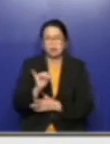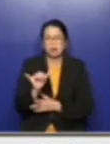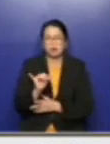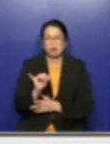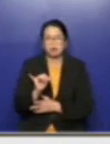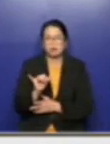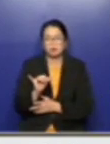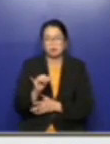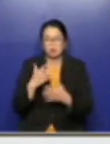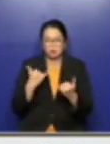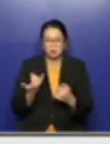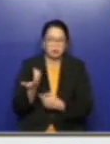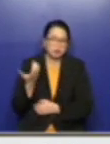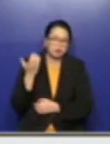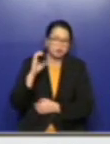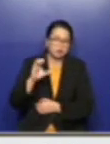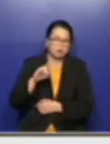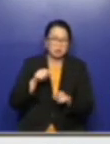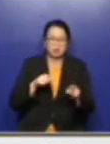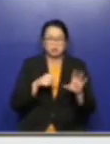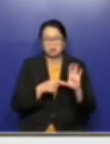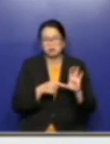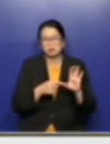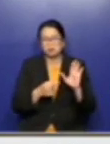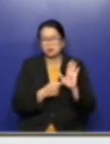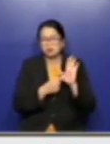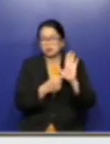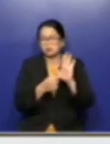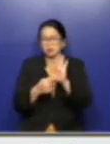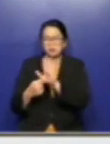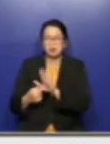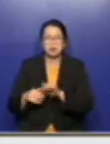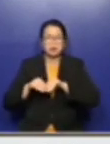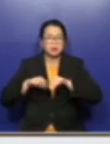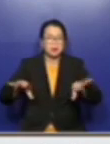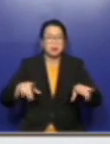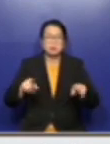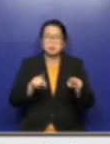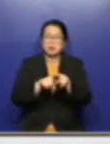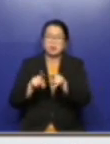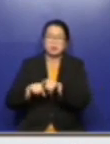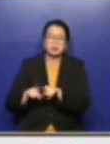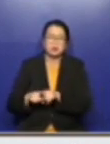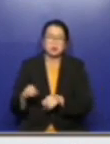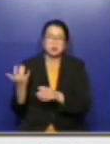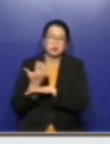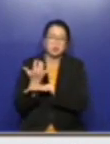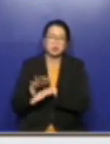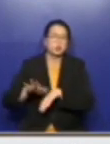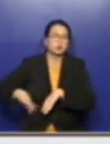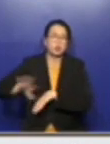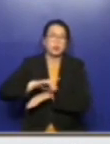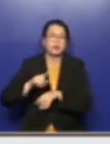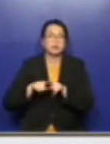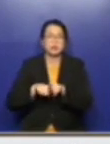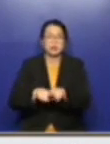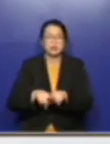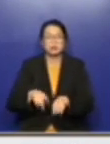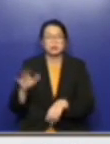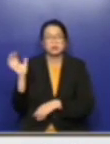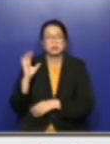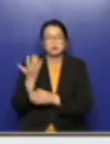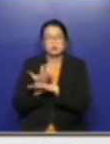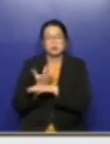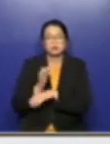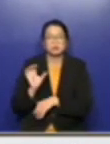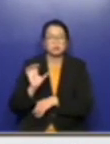ำเสนอเนื้อหารายการมีความคล้ายคลึงกันหรือซ้ำซ้อนกันกับรายการที่เผยแพร่ทางโทรทัศน์ไอ้นี่3ปีที่แล้